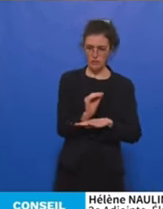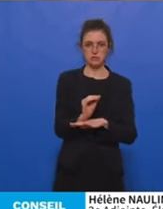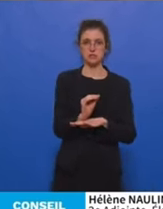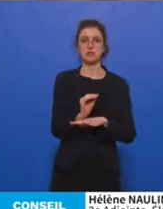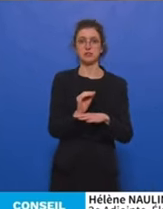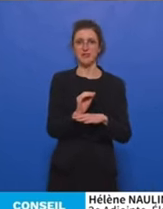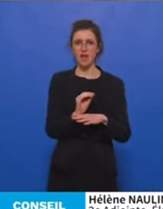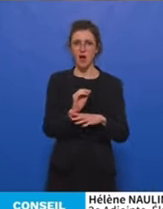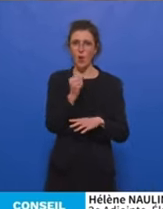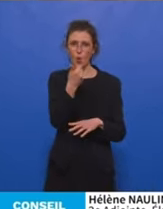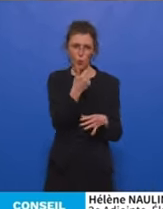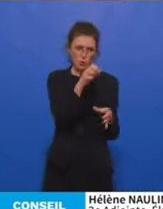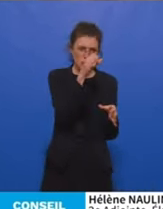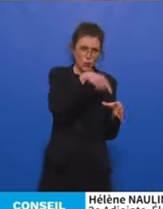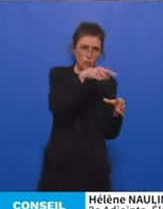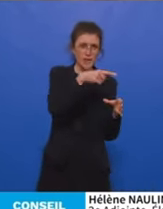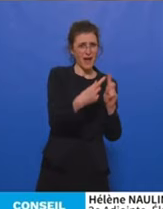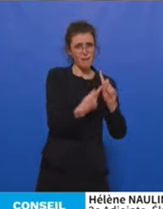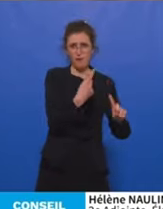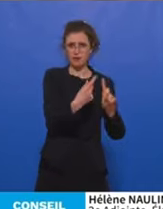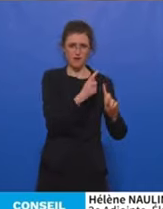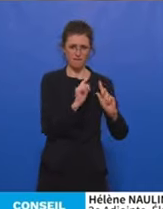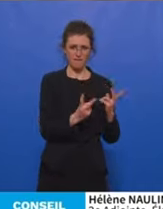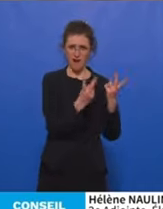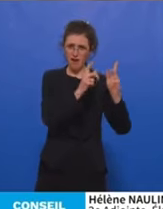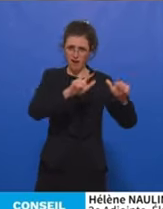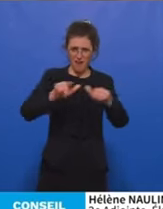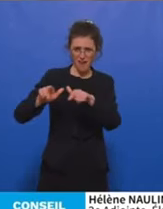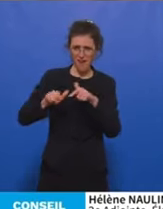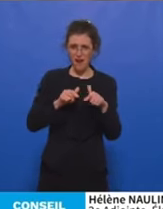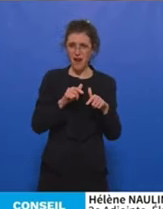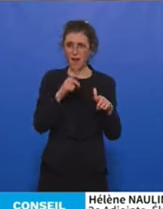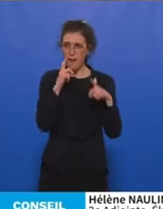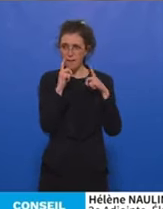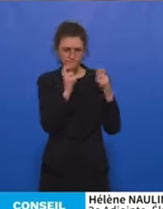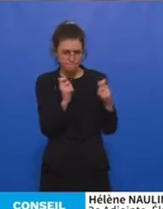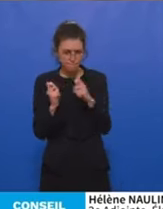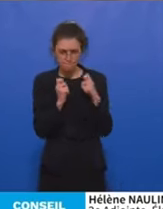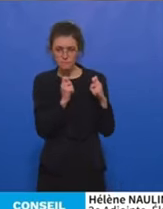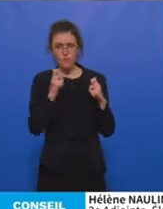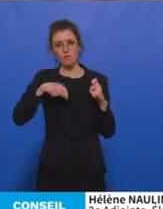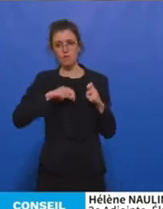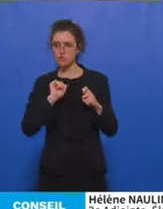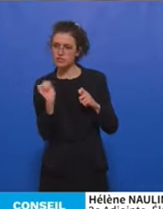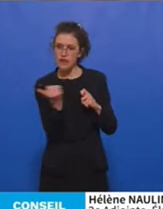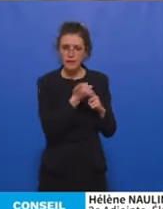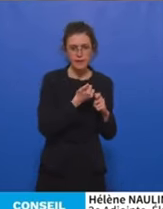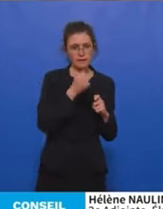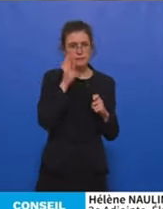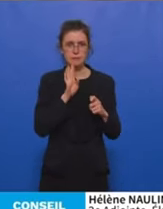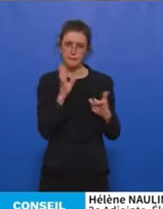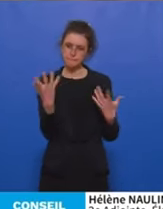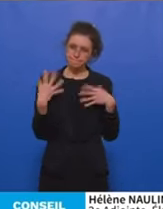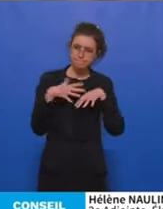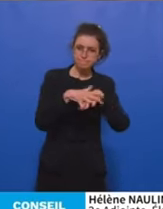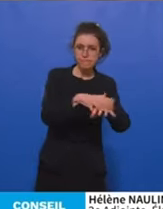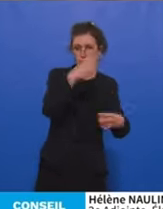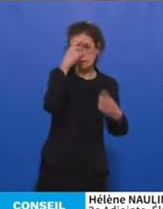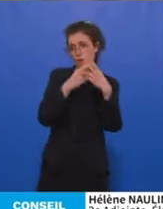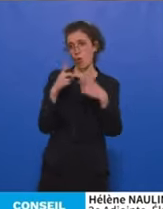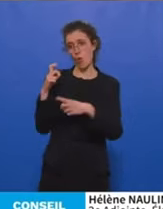Donc, je vous appelle chacun et chacune à toujours nous inscrire dans ce partage de ce bien commun qu'est l'eau.